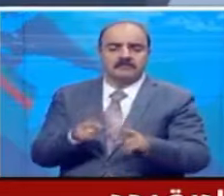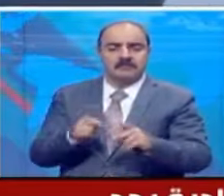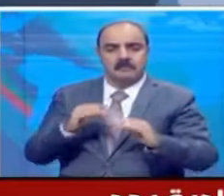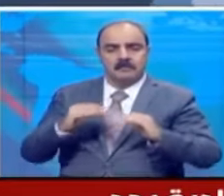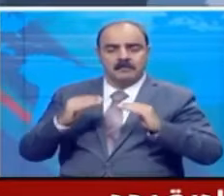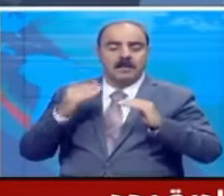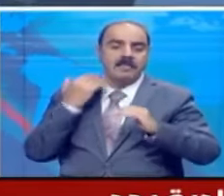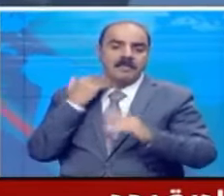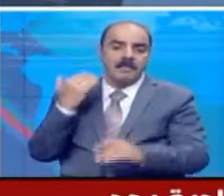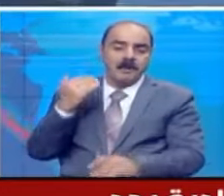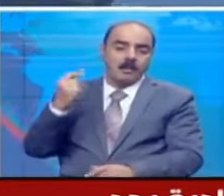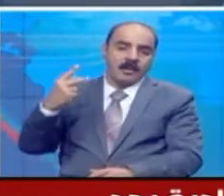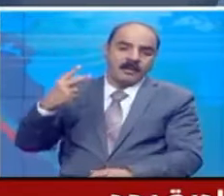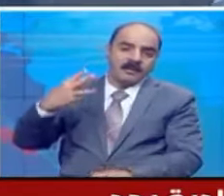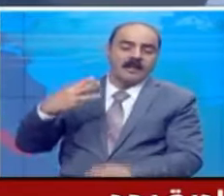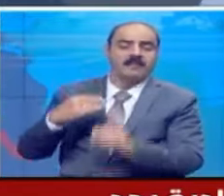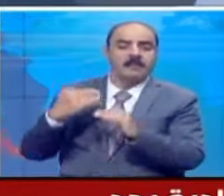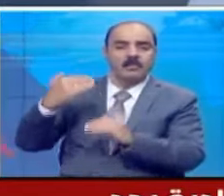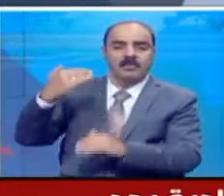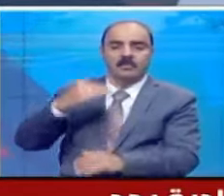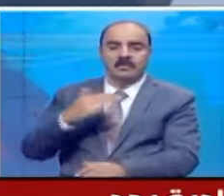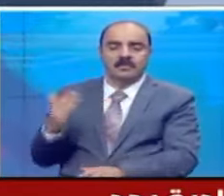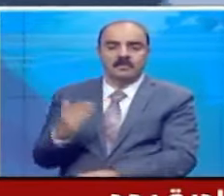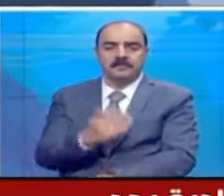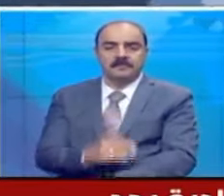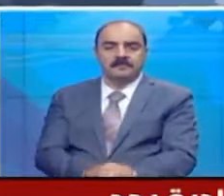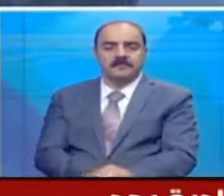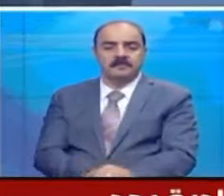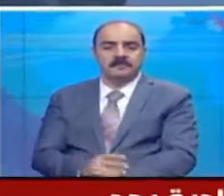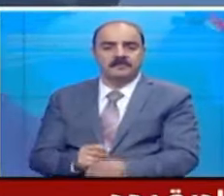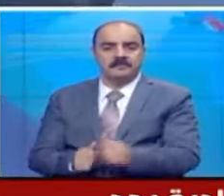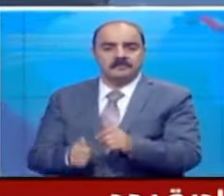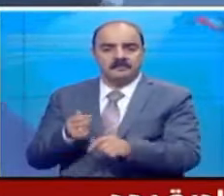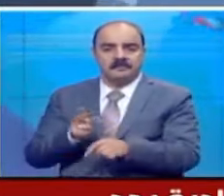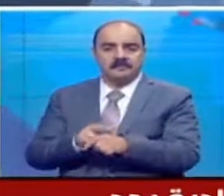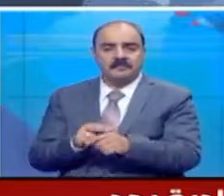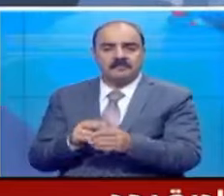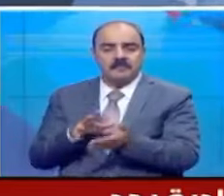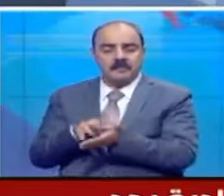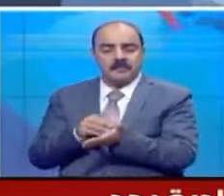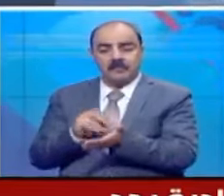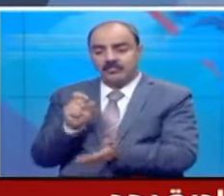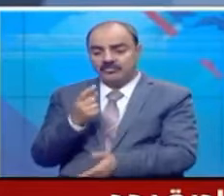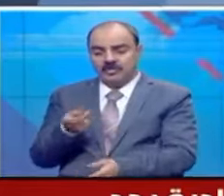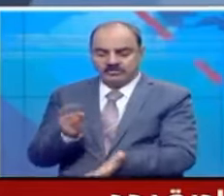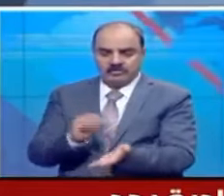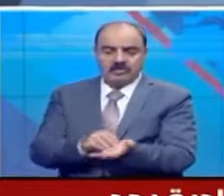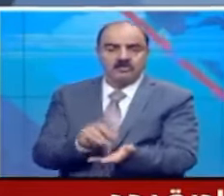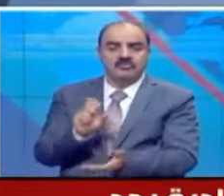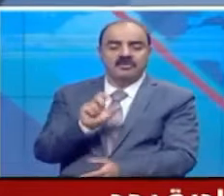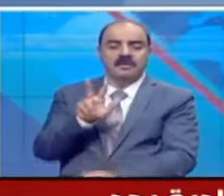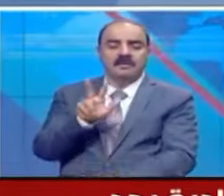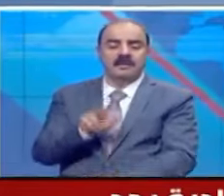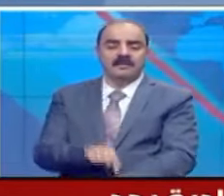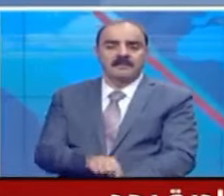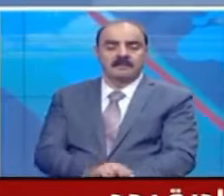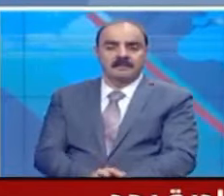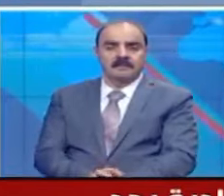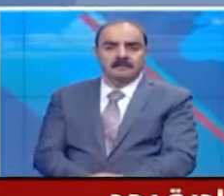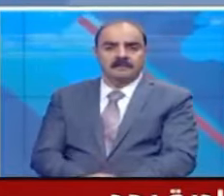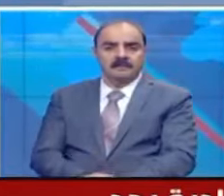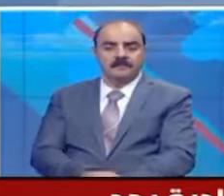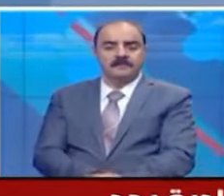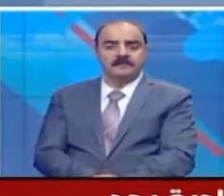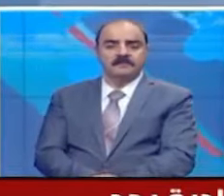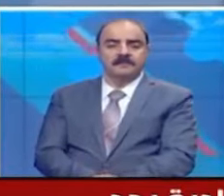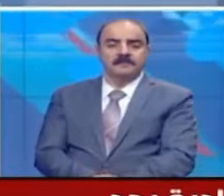أدنى يتراوح بين 1000 و1200 جنيه بحسب الدرجة الوظيفية، وذلك اعتبارا من الشهر المقبل.